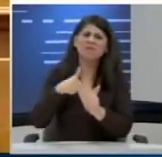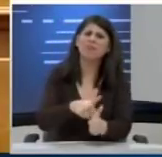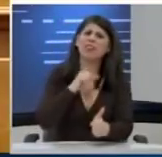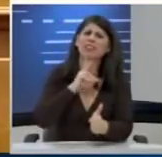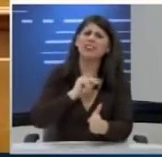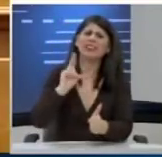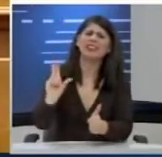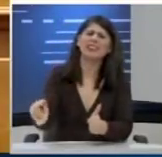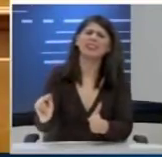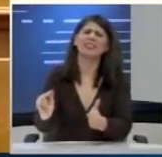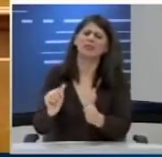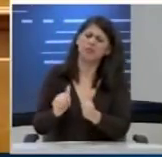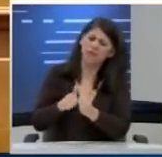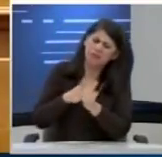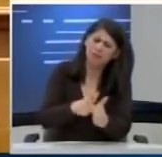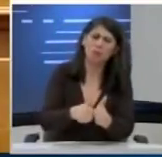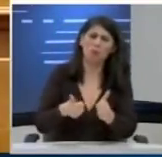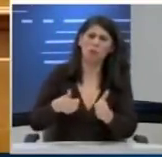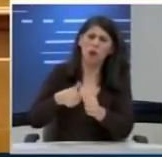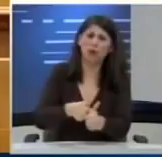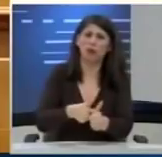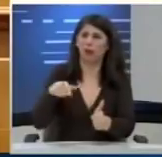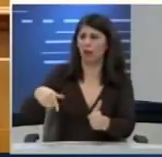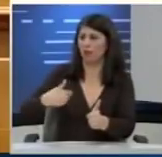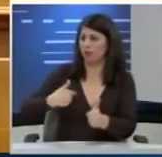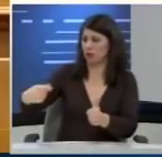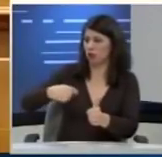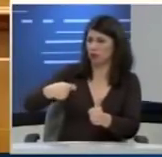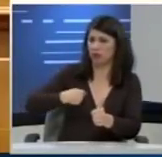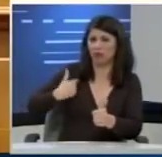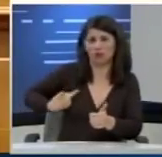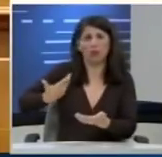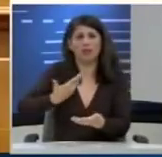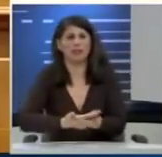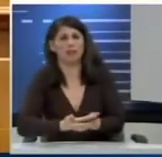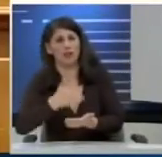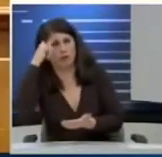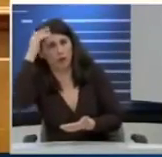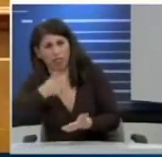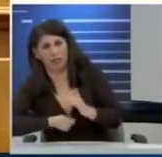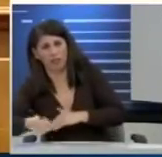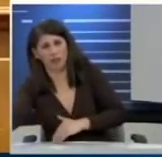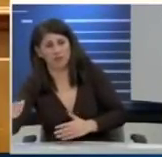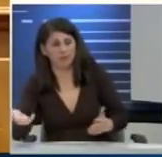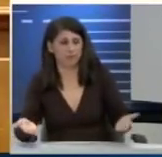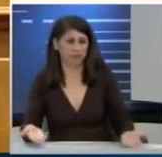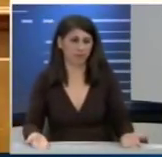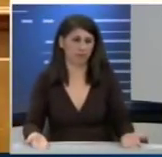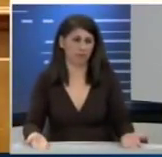ίδια τακτική που ακολουθείτε σε όλα τα άλλα ζητήματα. Εκεί που μας χρωστάγαν, μας ζητάνε και το βόδι.